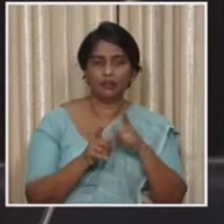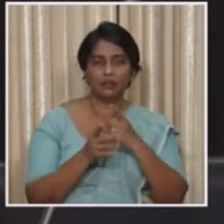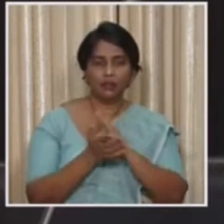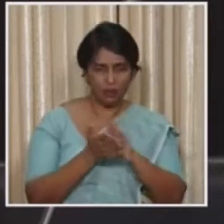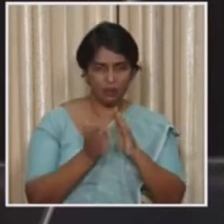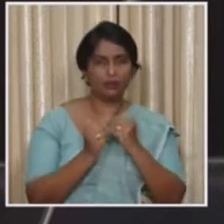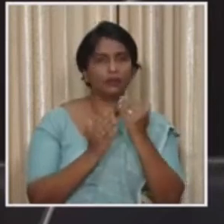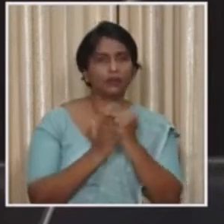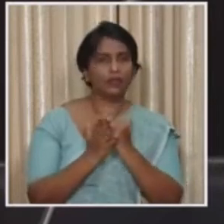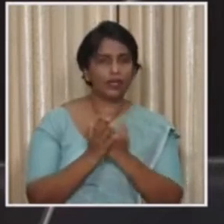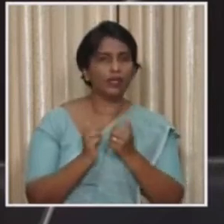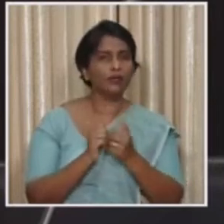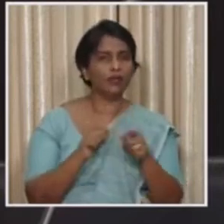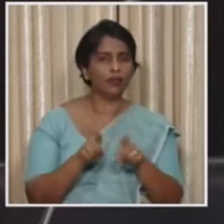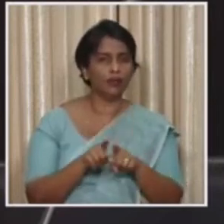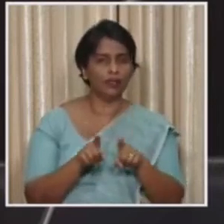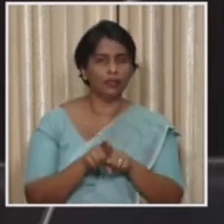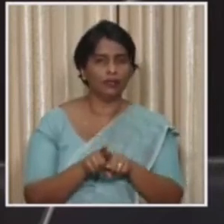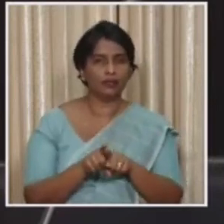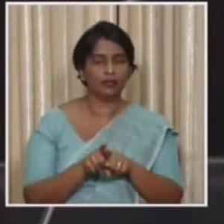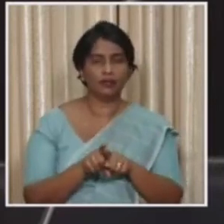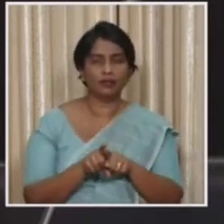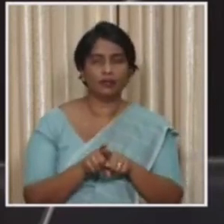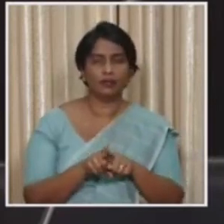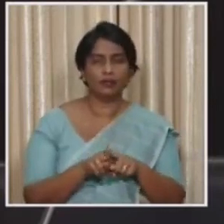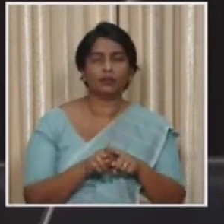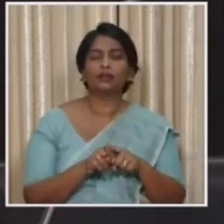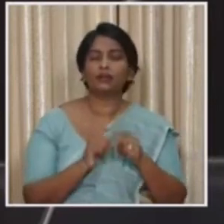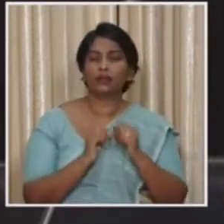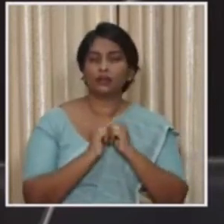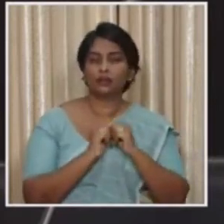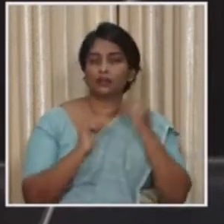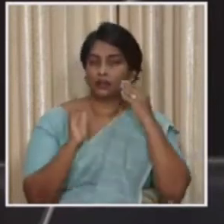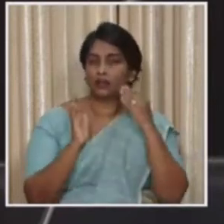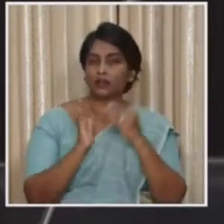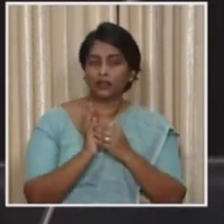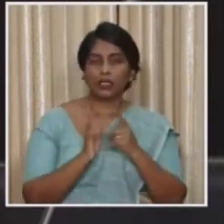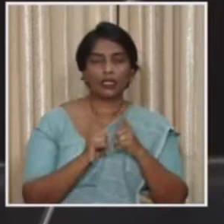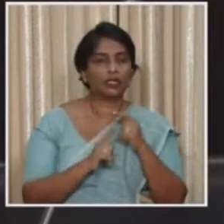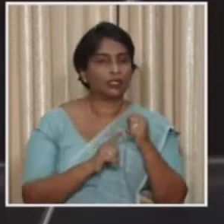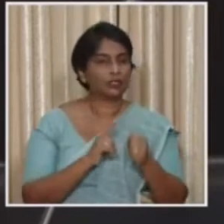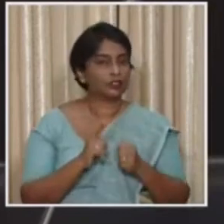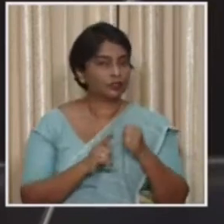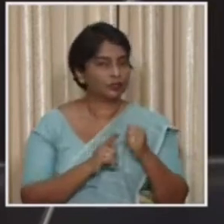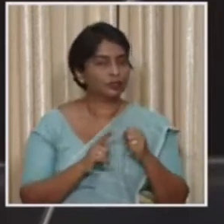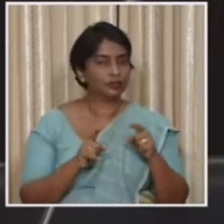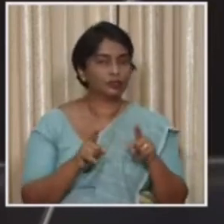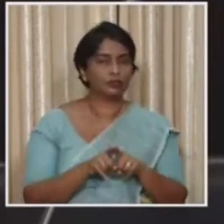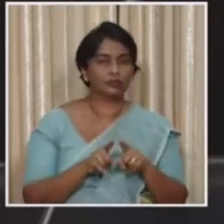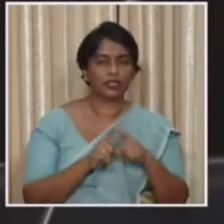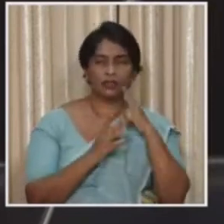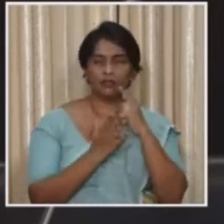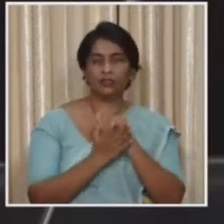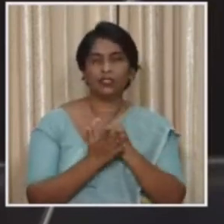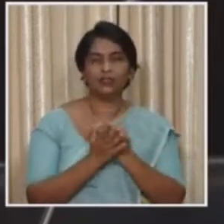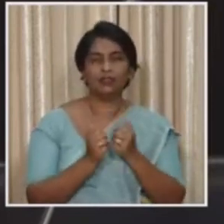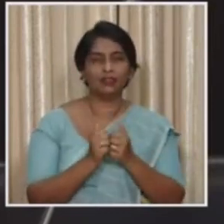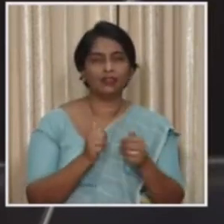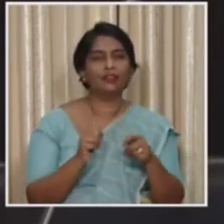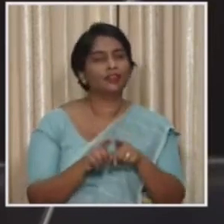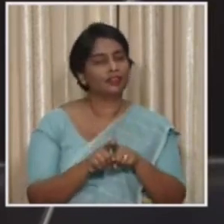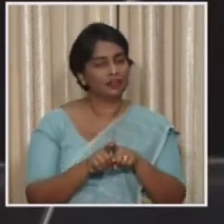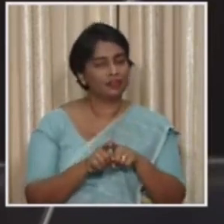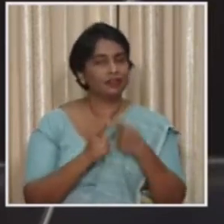ஒரு கல்விமானாக புத்தள மாவட்டத்தில் இன்று அவருடைய அரசியல் பணியை மாவட்டத்திற்கும் இந்த நாட்டுக்கும்